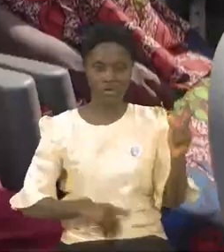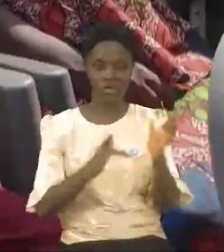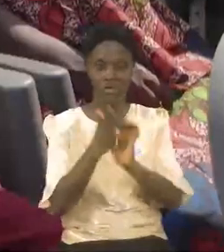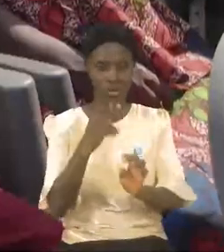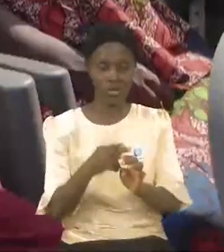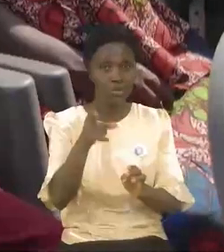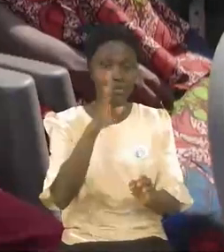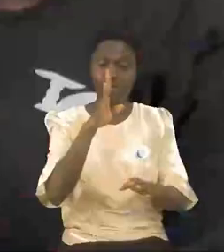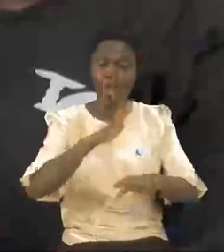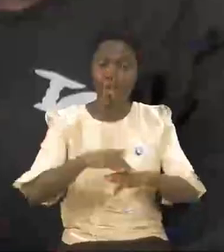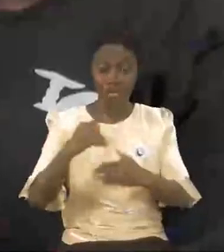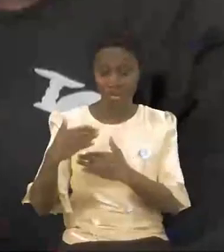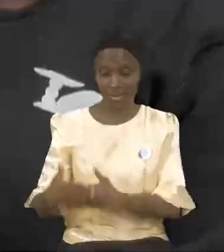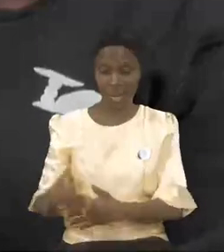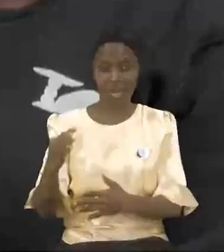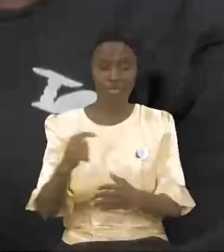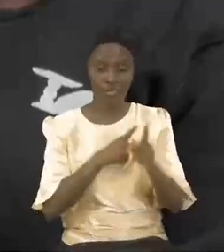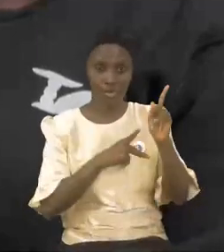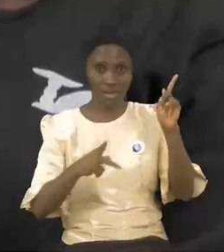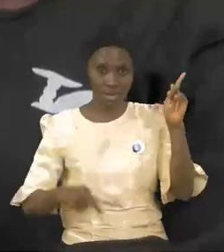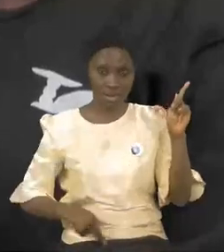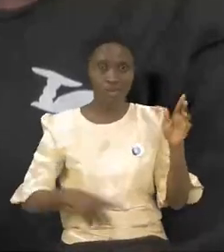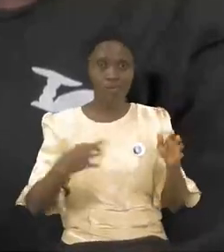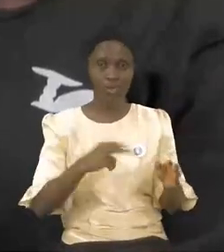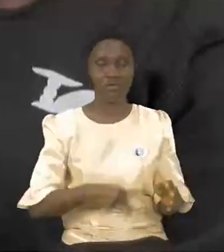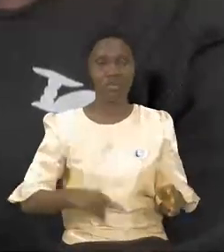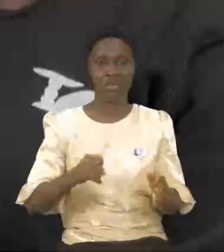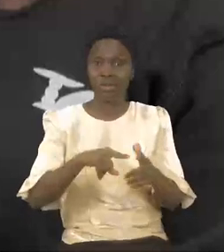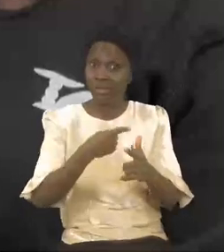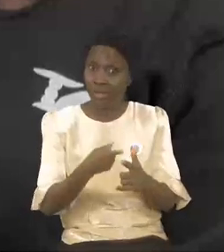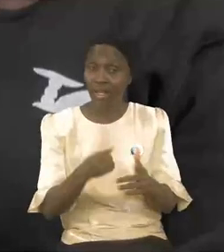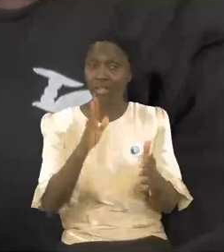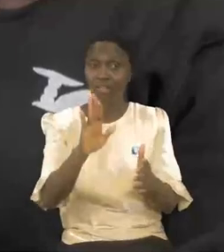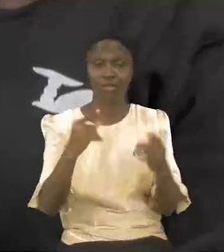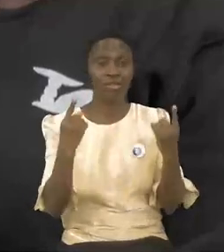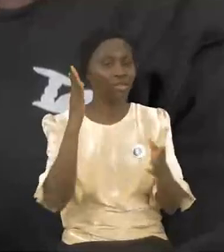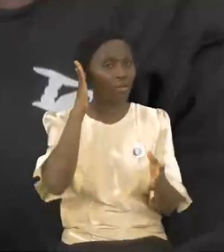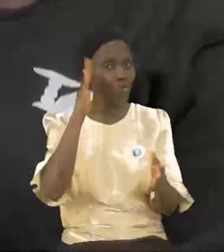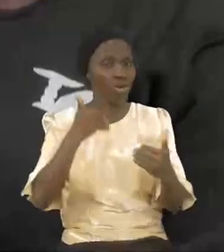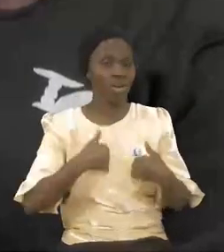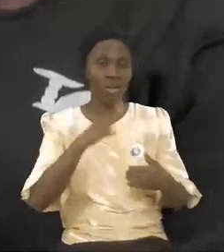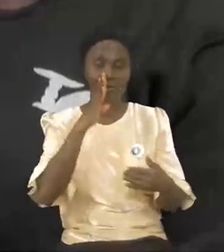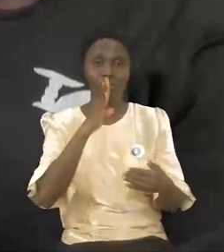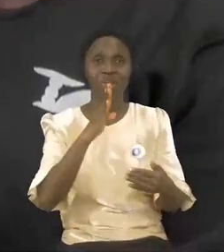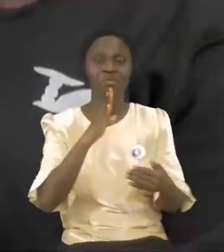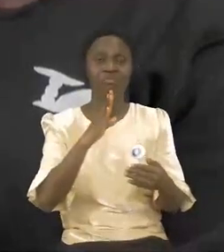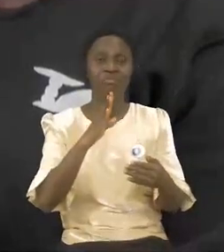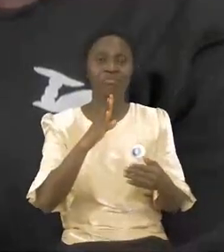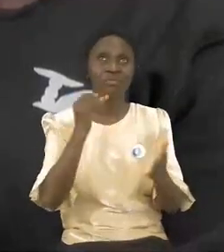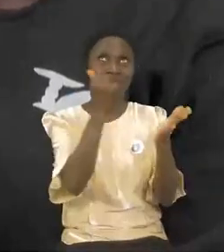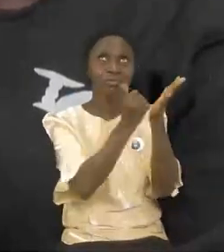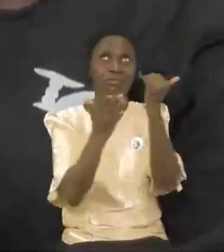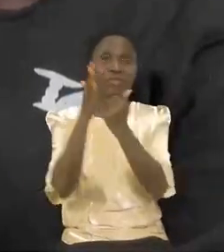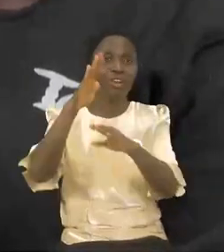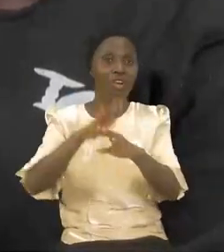l'époque là, que vous soyez du côté du Seigneur, que vous soyez du côté du roi des rois, et puis vos